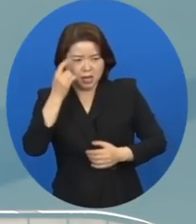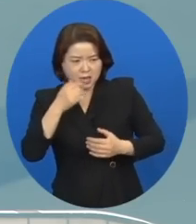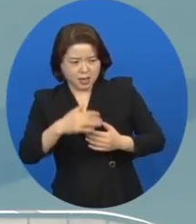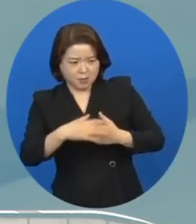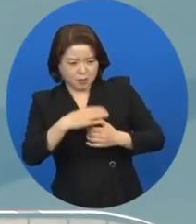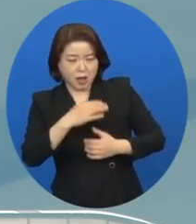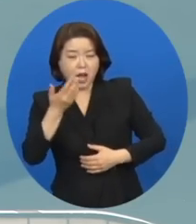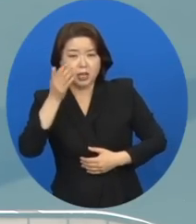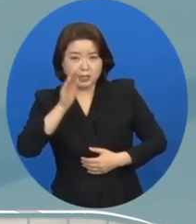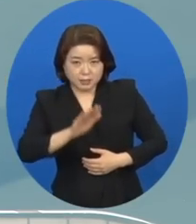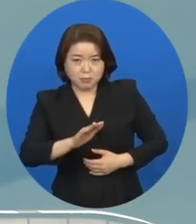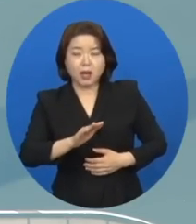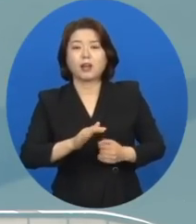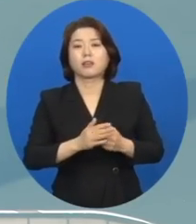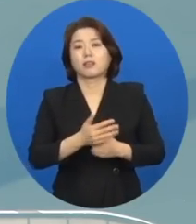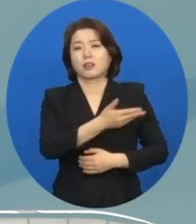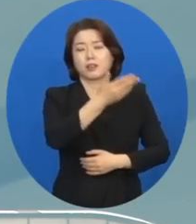하더라도